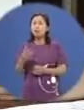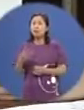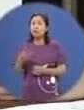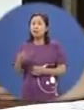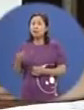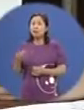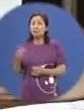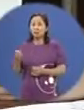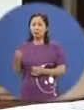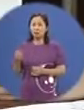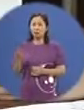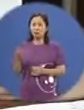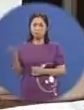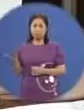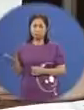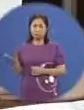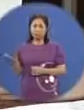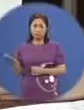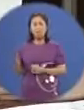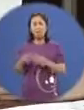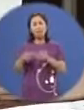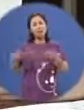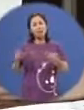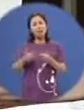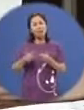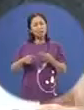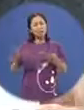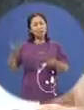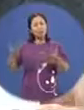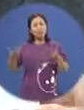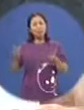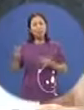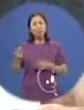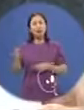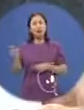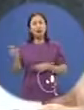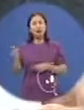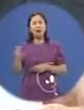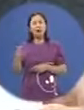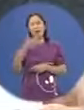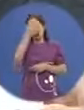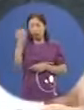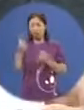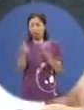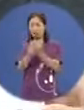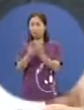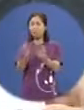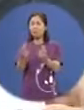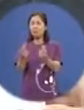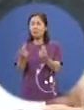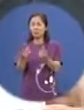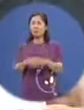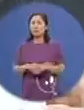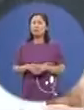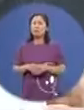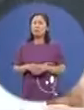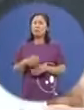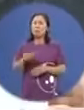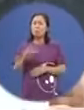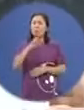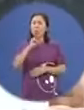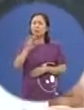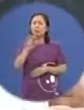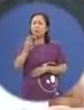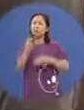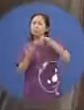よりは割ちょっとは早く結婚してるんだけど、だけどそれでもねもう30近くまでっていう、